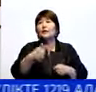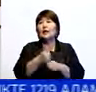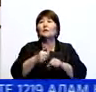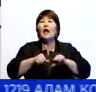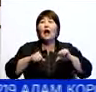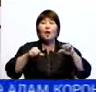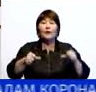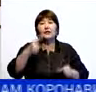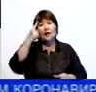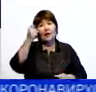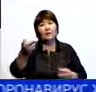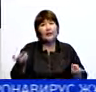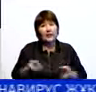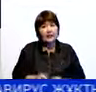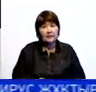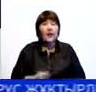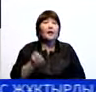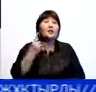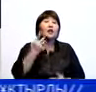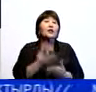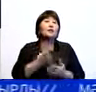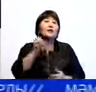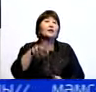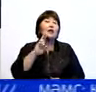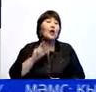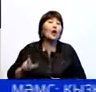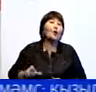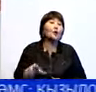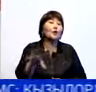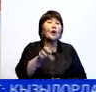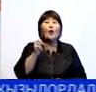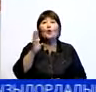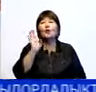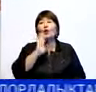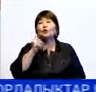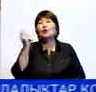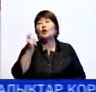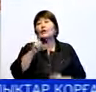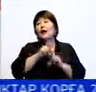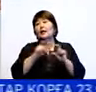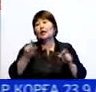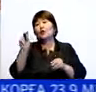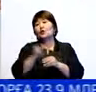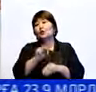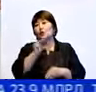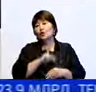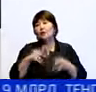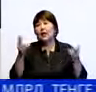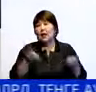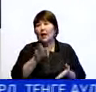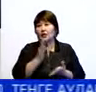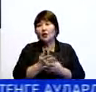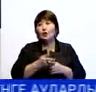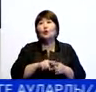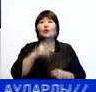аппаратына хабарлансын. Тағы бір мәселе, Сырдария өзені бойындағы 12 су шаруашылығы нысаны жөндеу жұмыстарын қажет етеді.